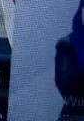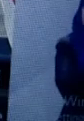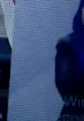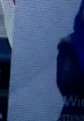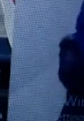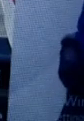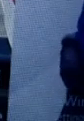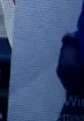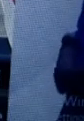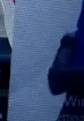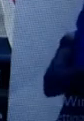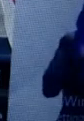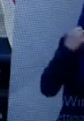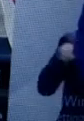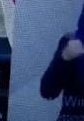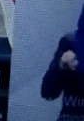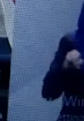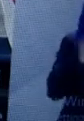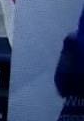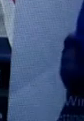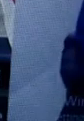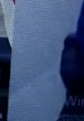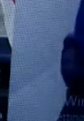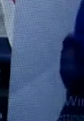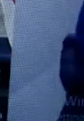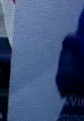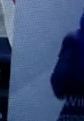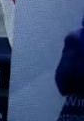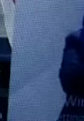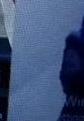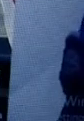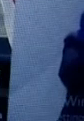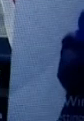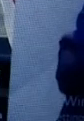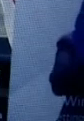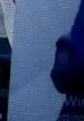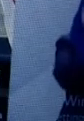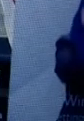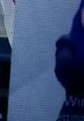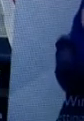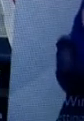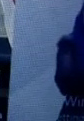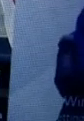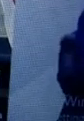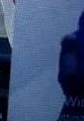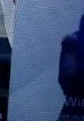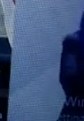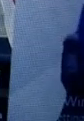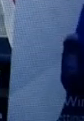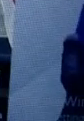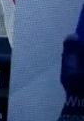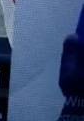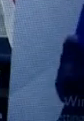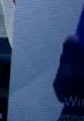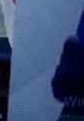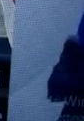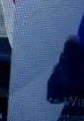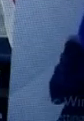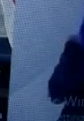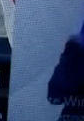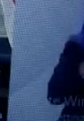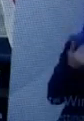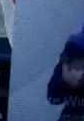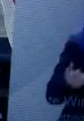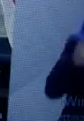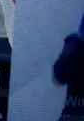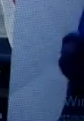amalan penjarakan sosial dan juga pematuhan kepada SOP. Untuk mengetahui dengan lebih lanjut senarai